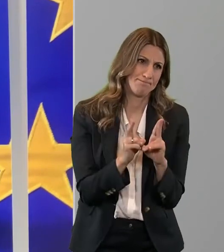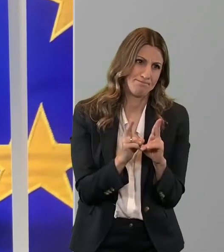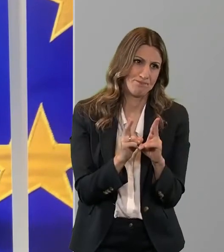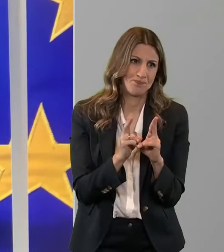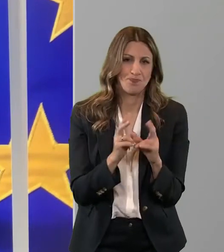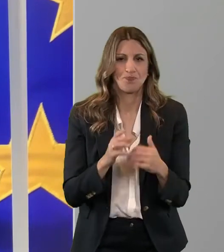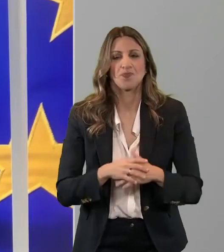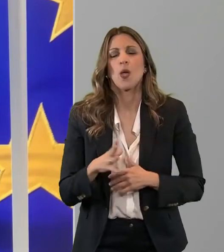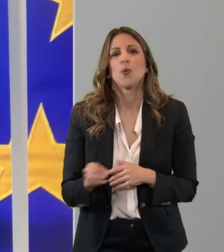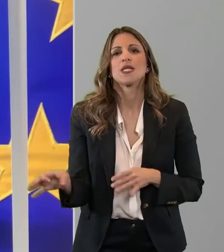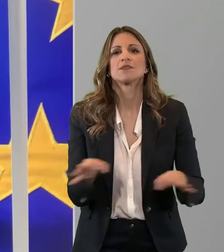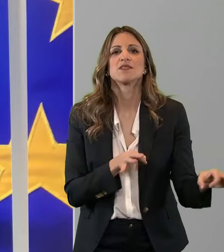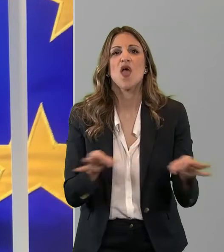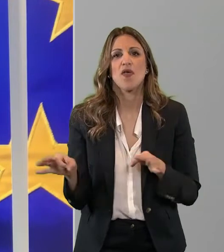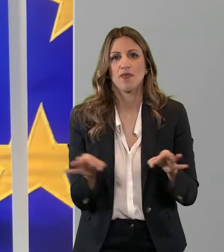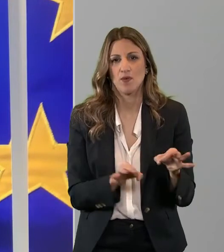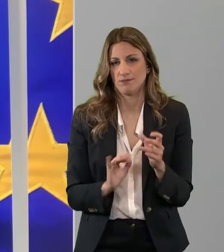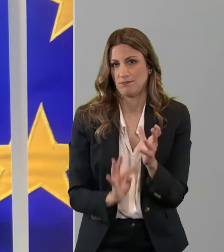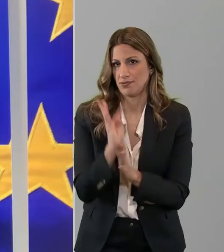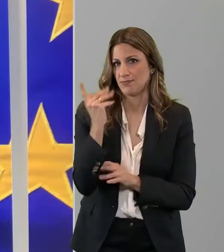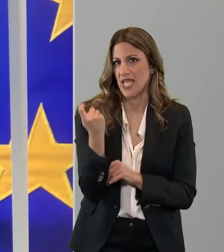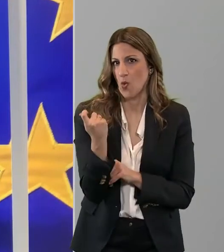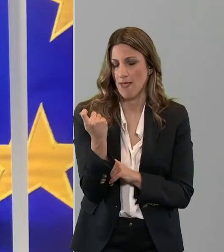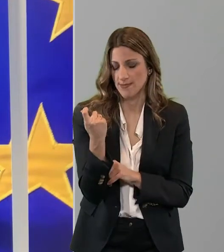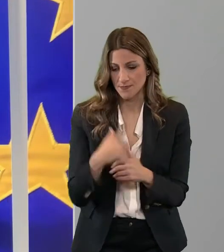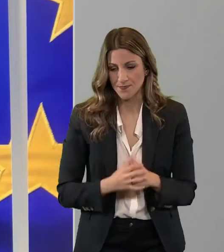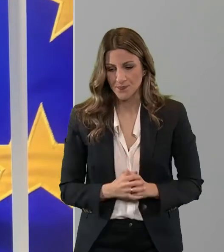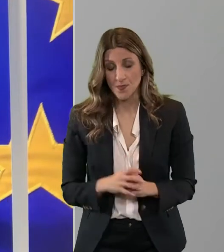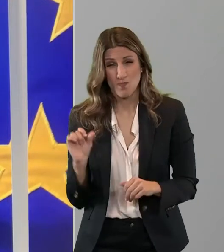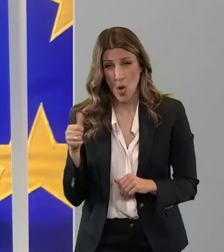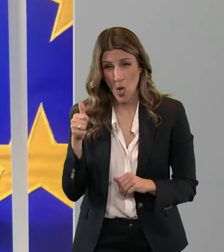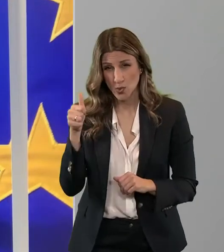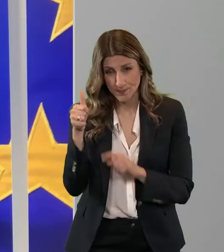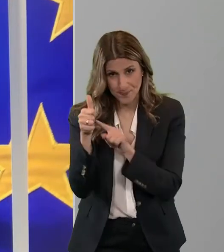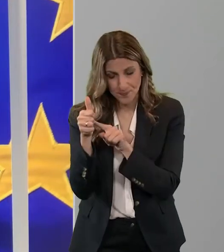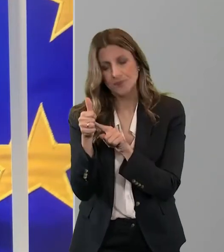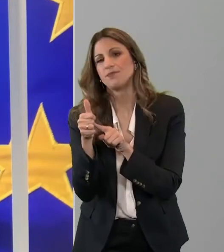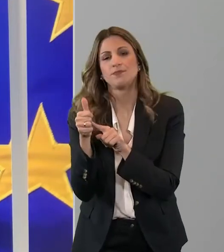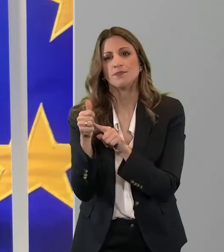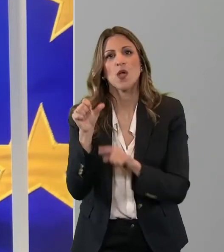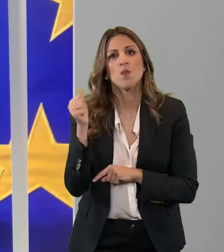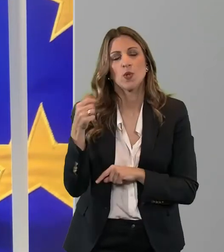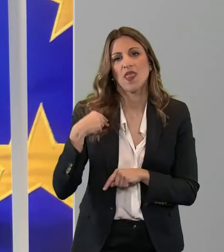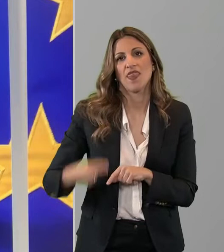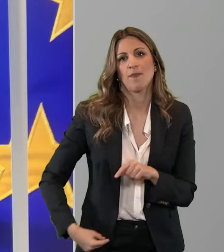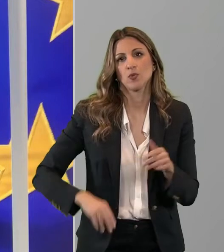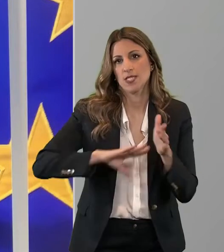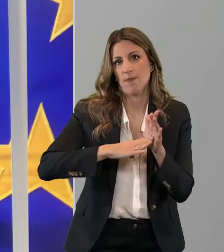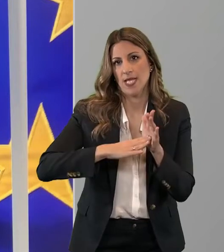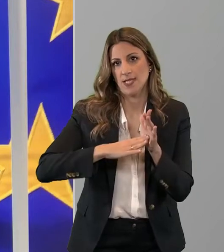Εθνικού Σχεδίου Ανάκαμψης και Ανθεκτικότητας. Πρώτον, οι ψηφιακές δημόσιες